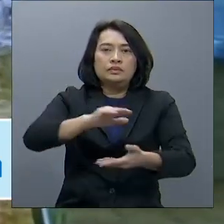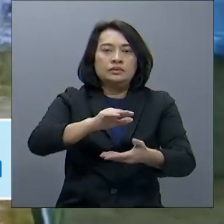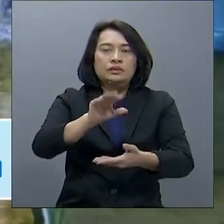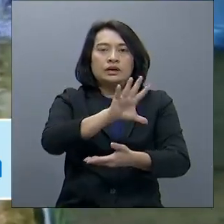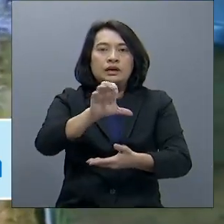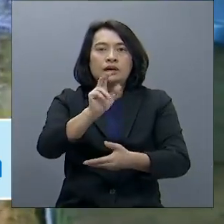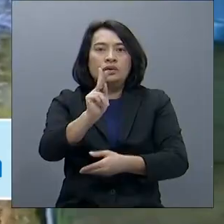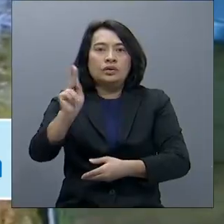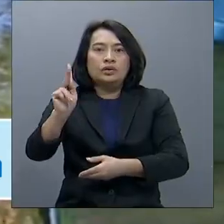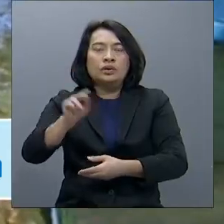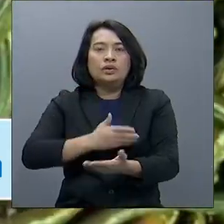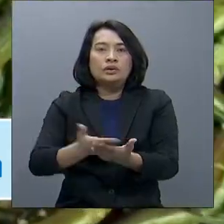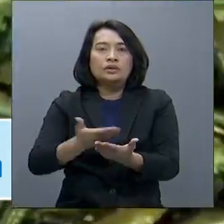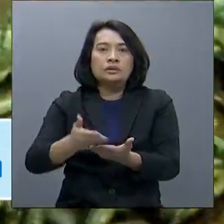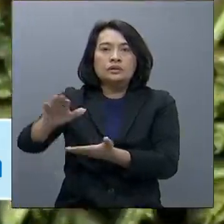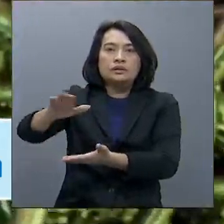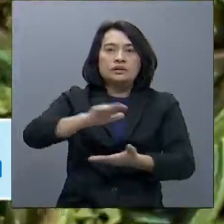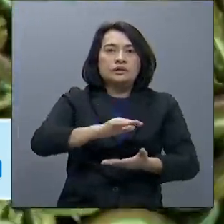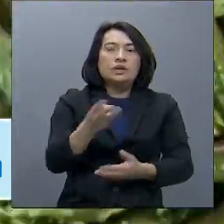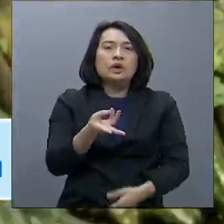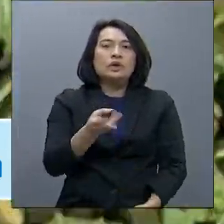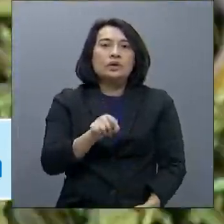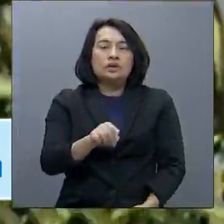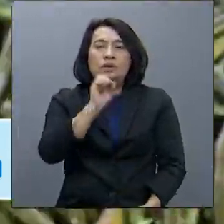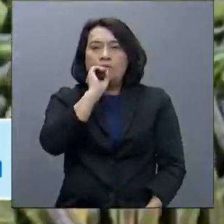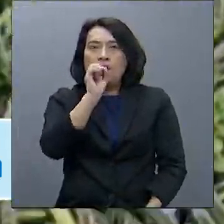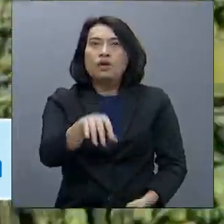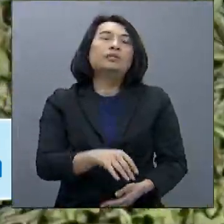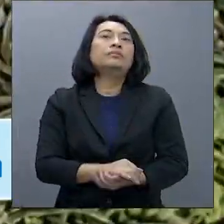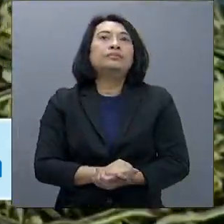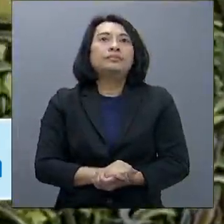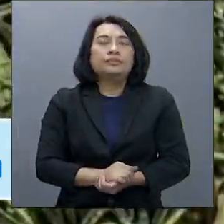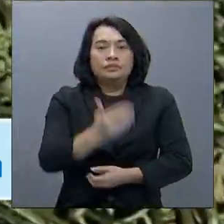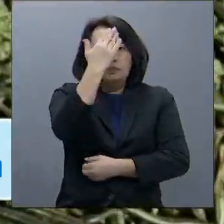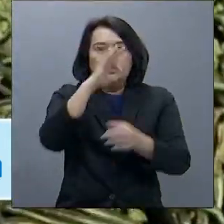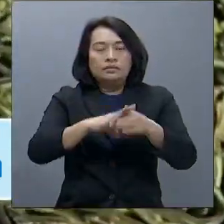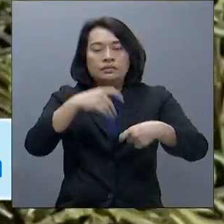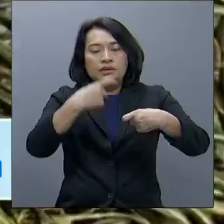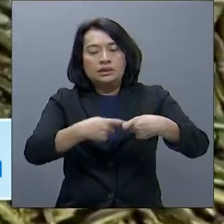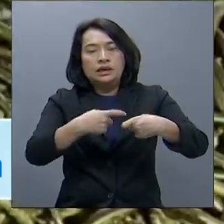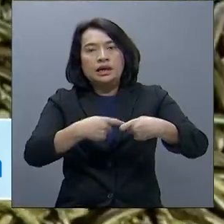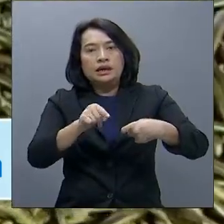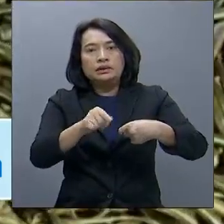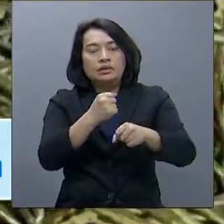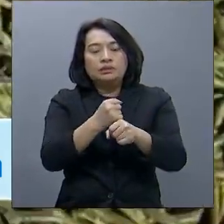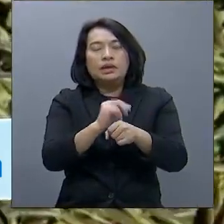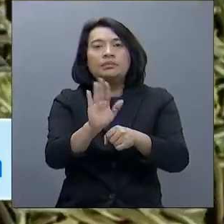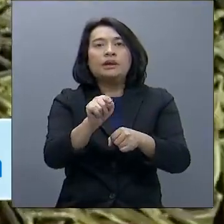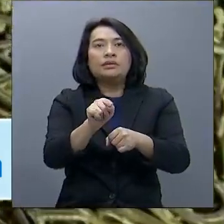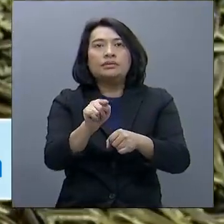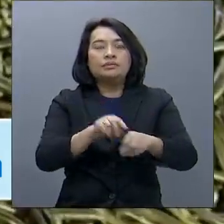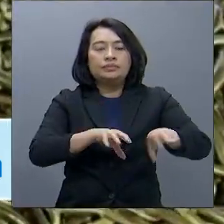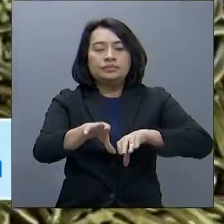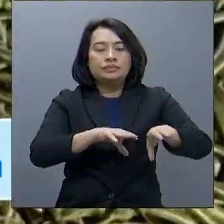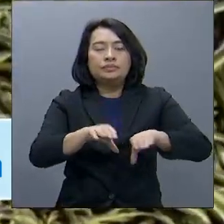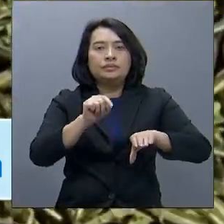กิโลกรัมค่ะซึ่งเป็นปริมาณน้อยๆคุณสวัยว่าอย่างนั้นที่ไม่ยากต่อการป้องกันและบริหารจัดการด้าน